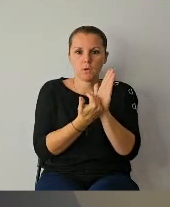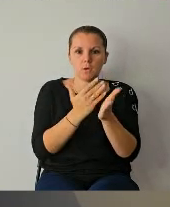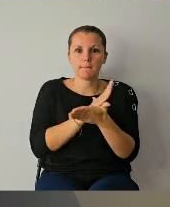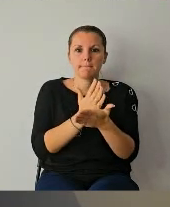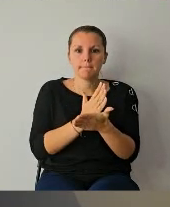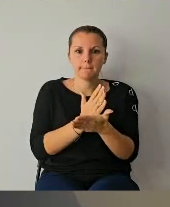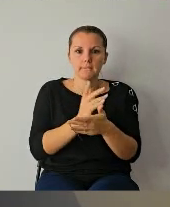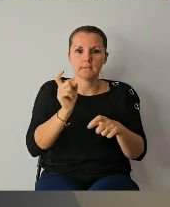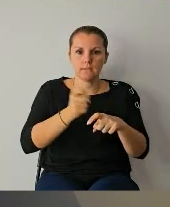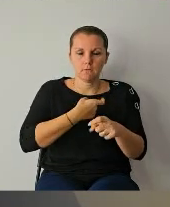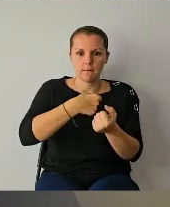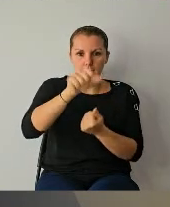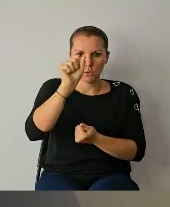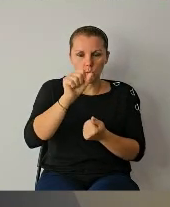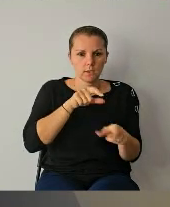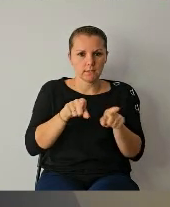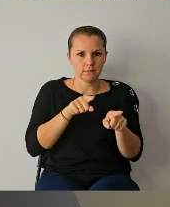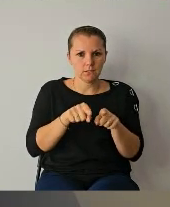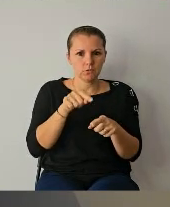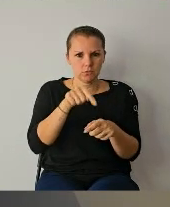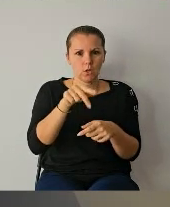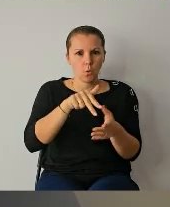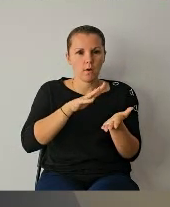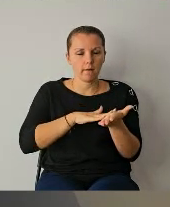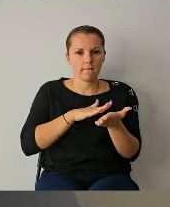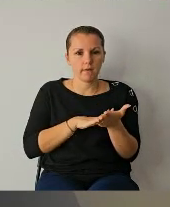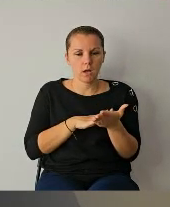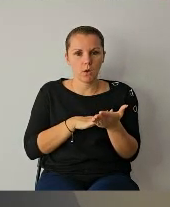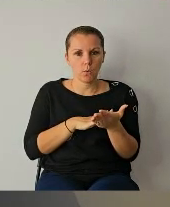międzynarodowej matury. To znaczy, że tą uchwałą jakby